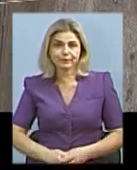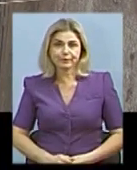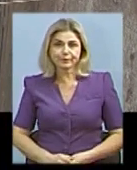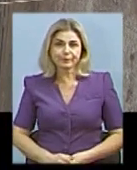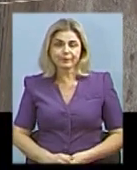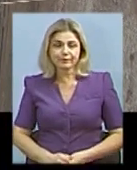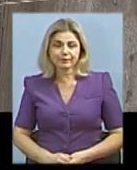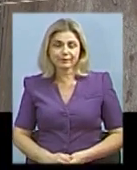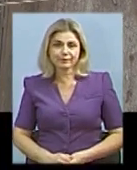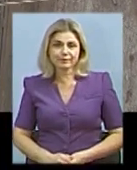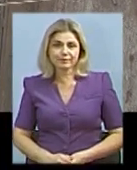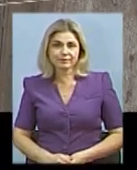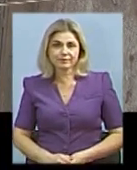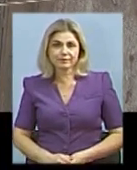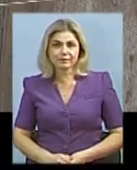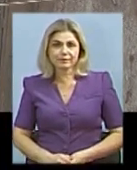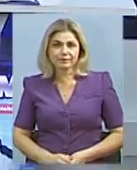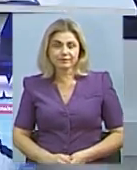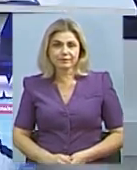Білібов, телевізійні новини Миколаївщини.